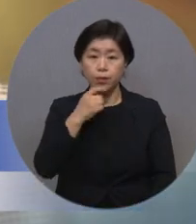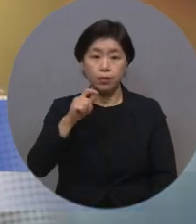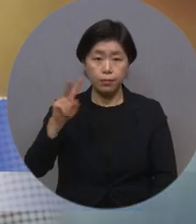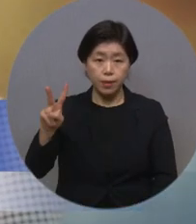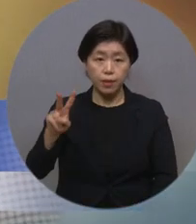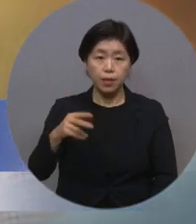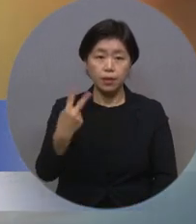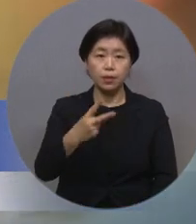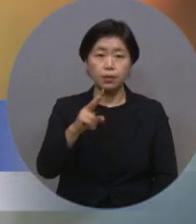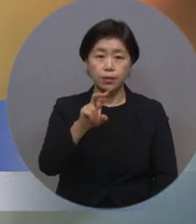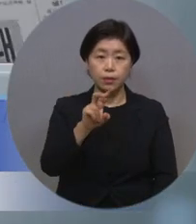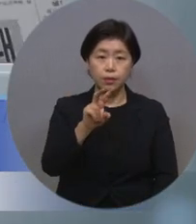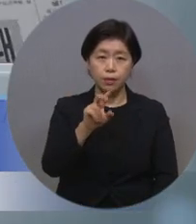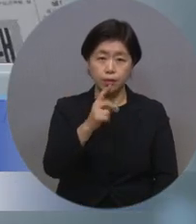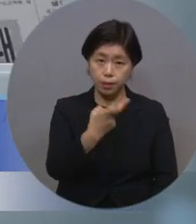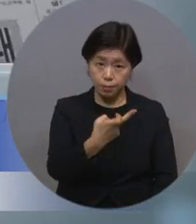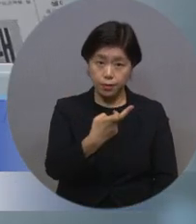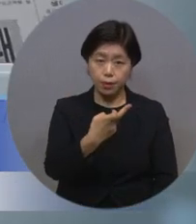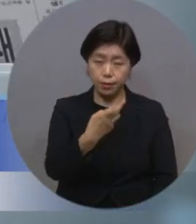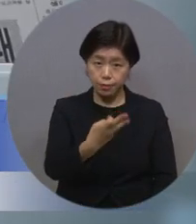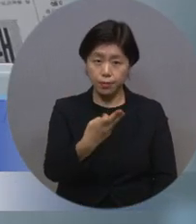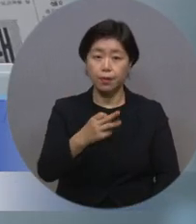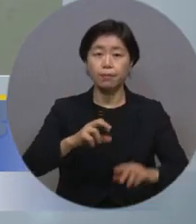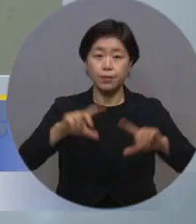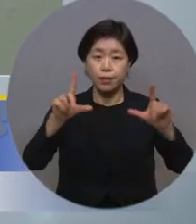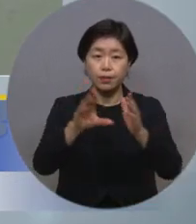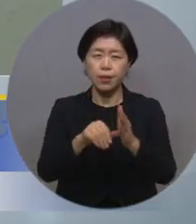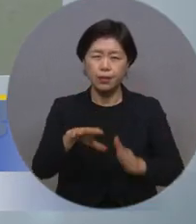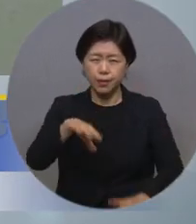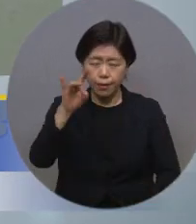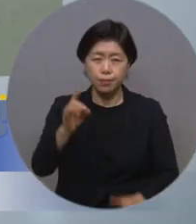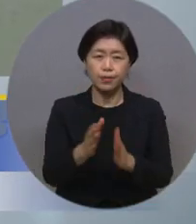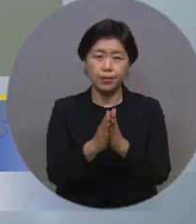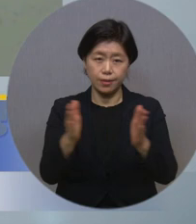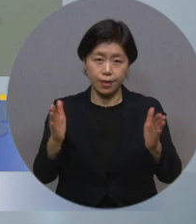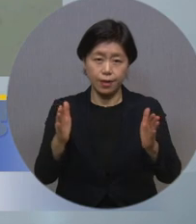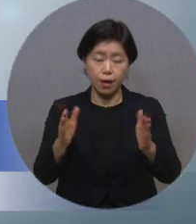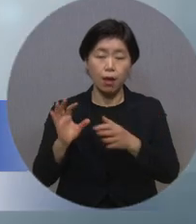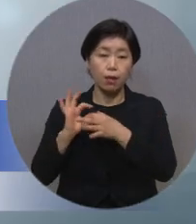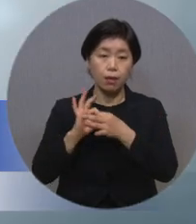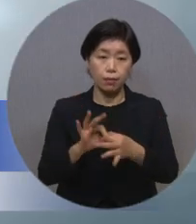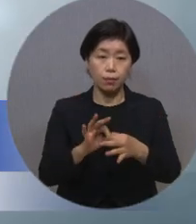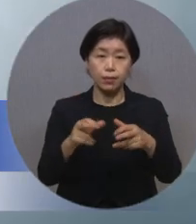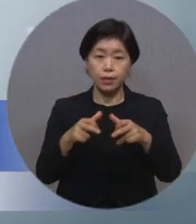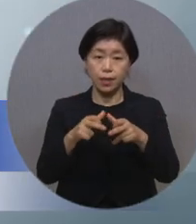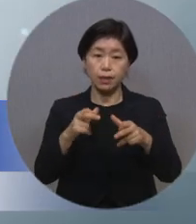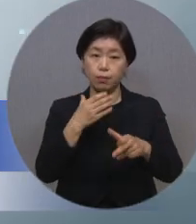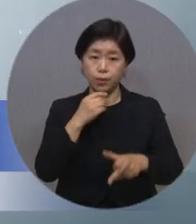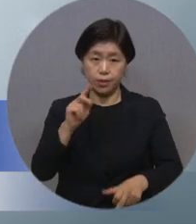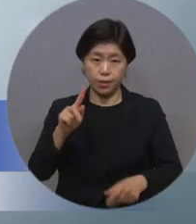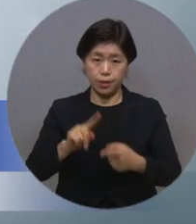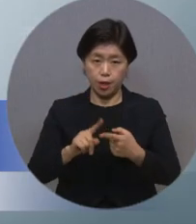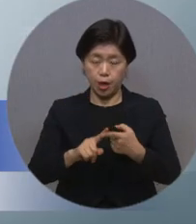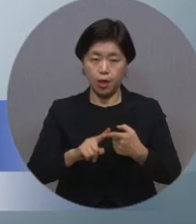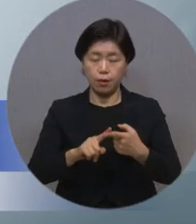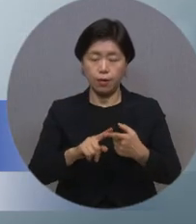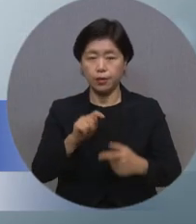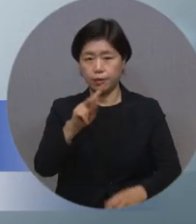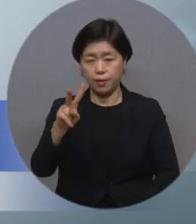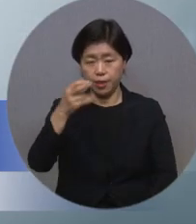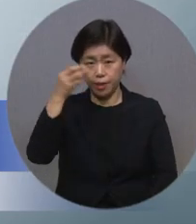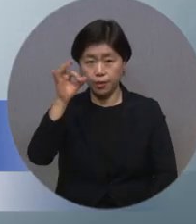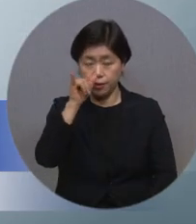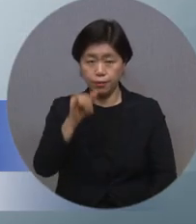지난 2013년 처음 제도가 시작된 이후 연속해서 장애인 복지 채널로 인정받고 있습니다 100%